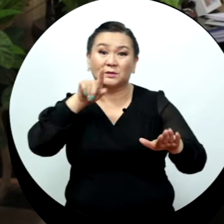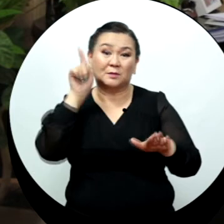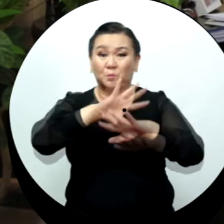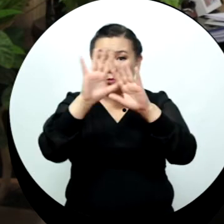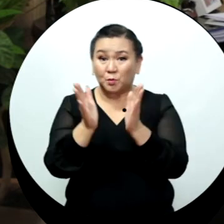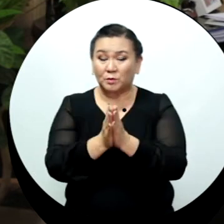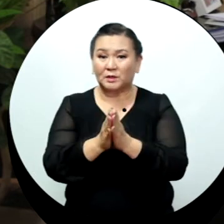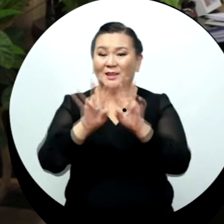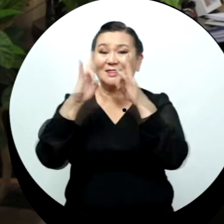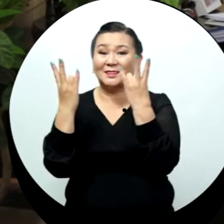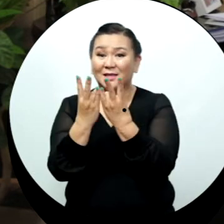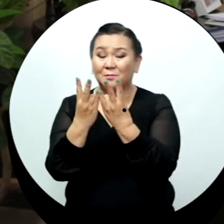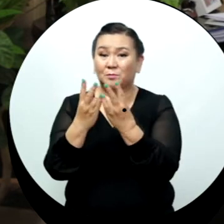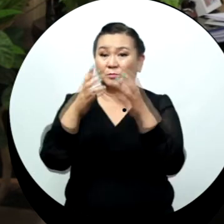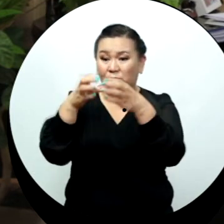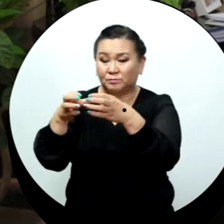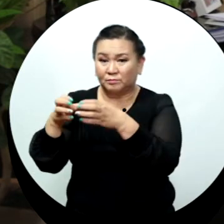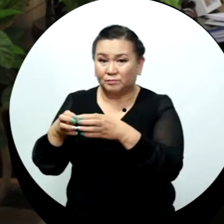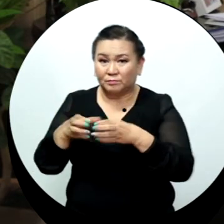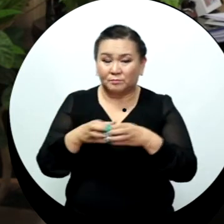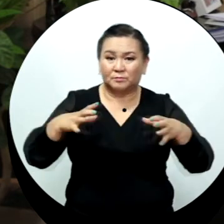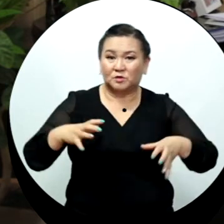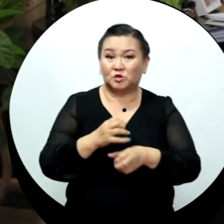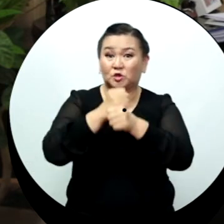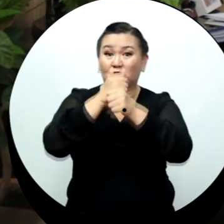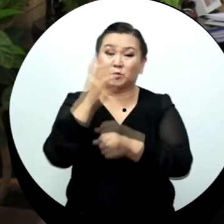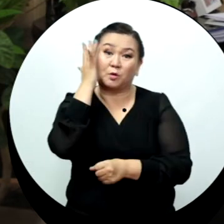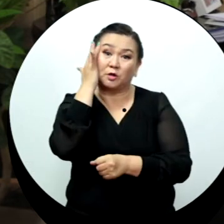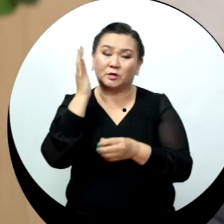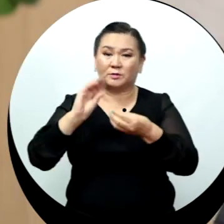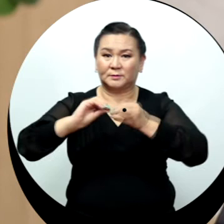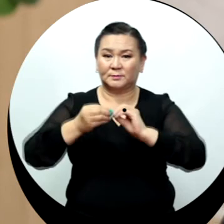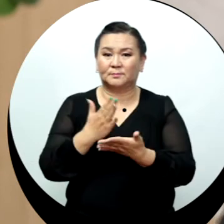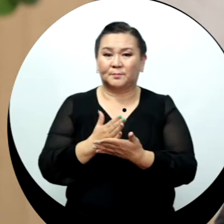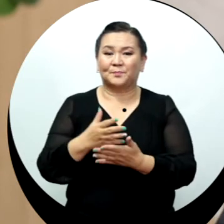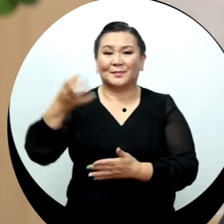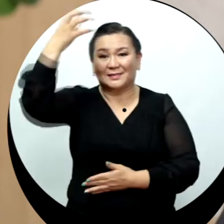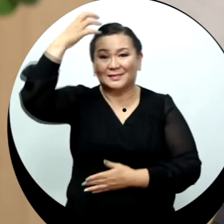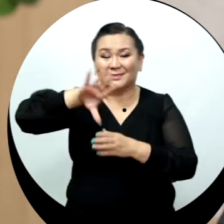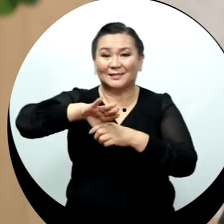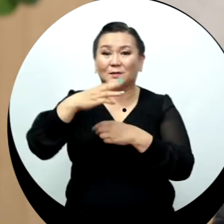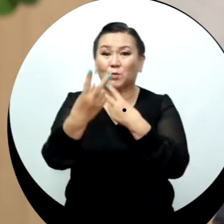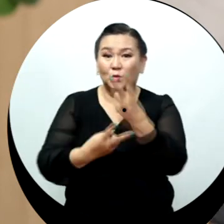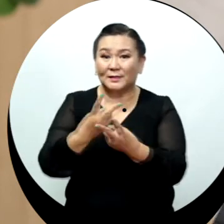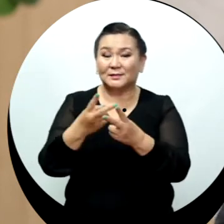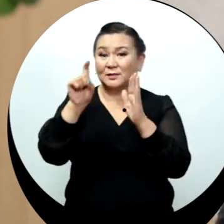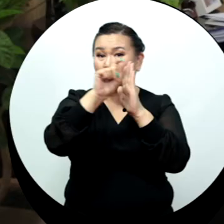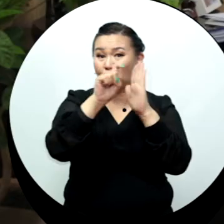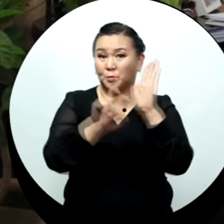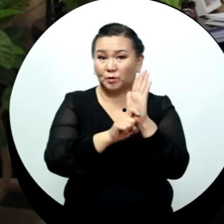бүгдээрэнд нь нийгмийн бүхэл бүлгүүдэд нь хандсан цогц бодлогуудыг хэрэгжүүлнэ. Засгийн газрын үйл ажиллагааны